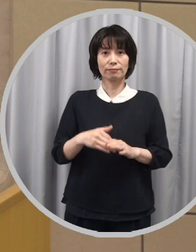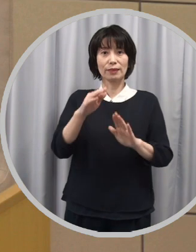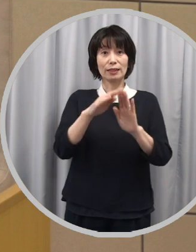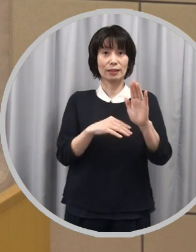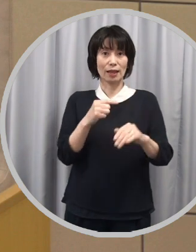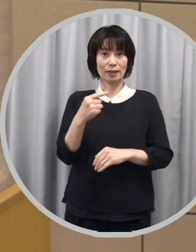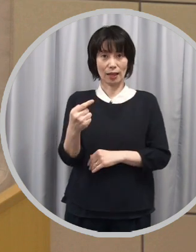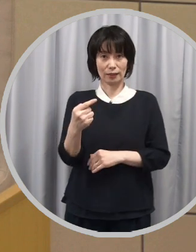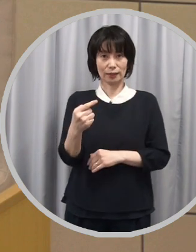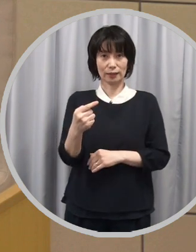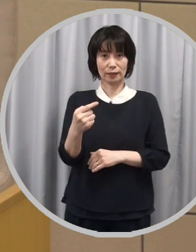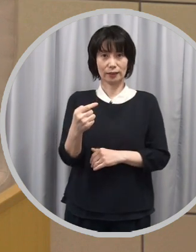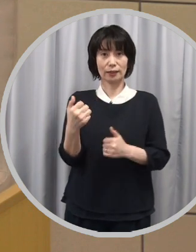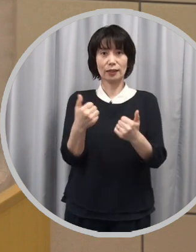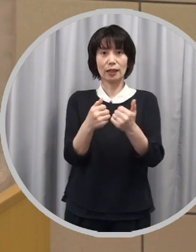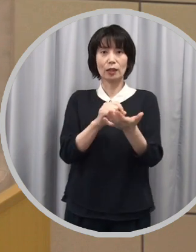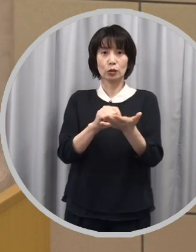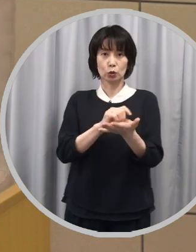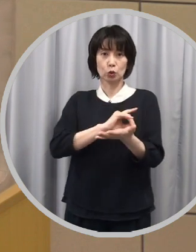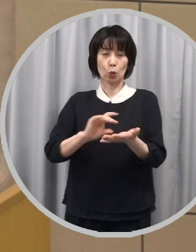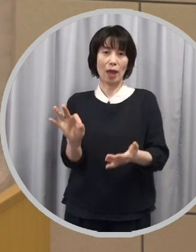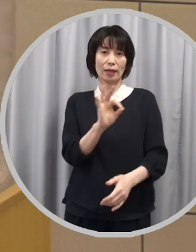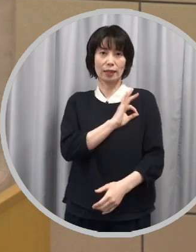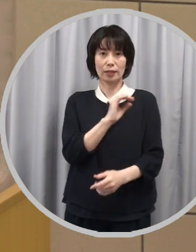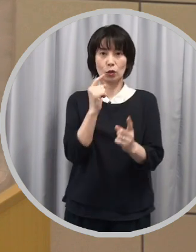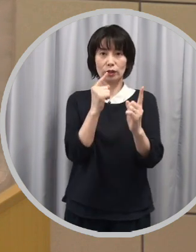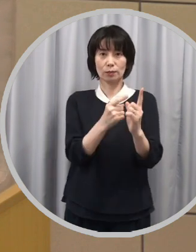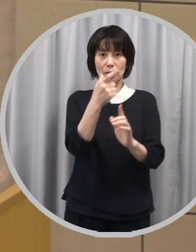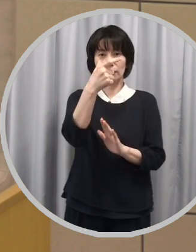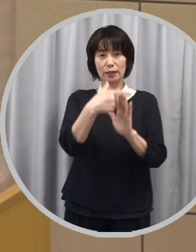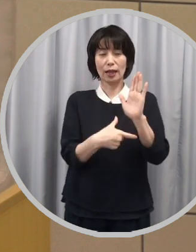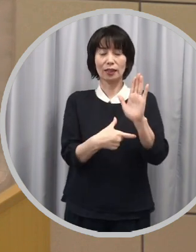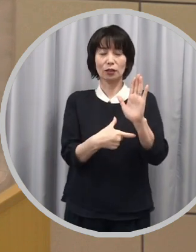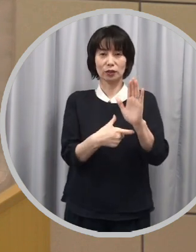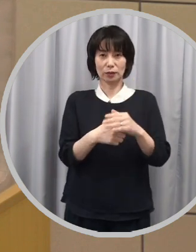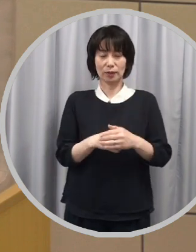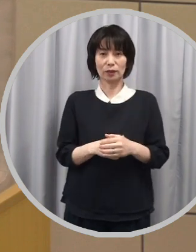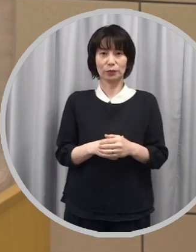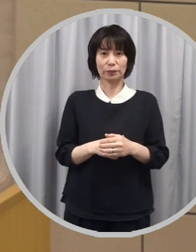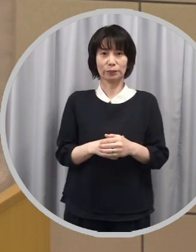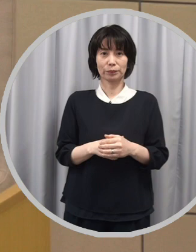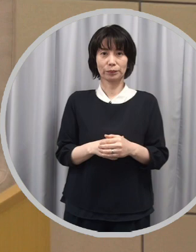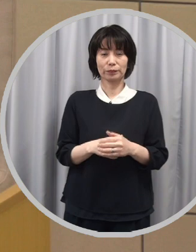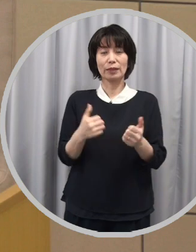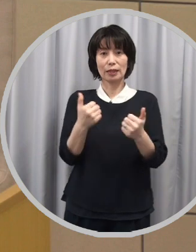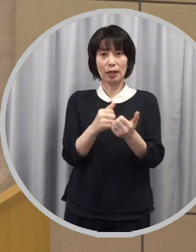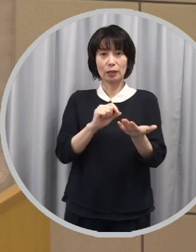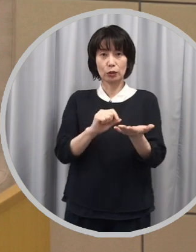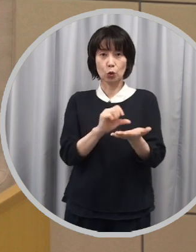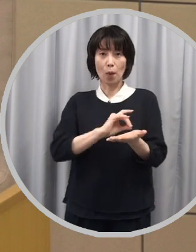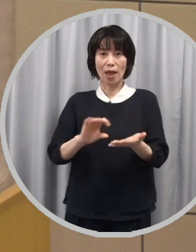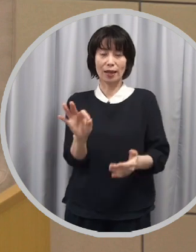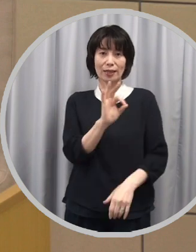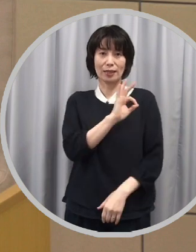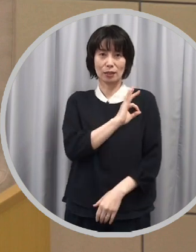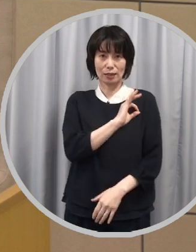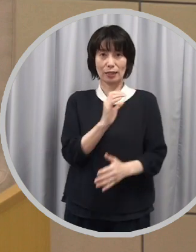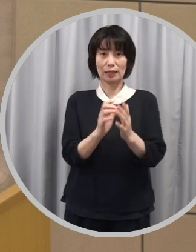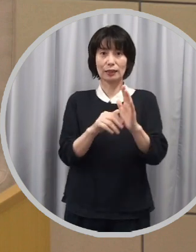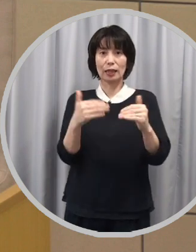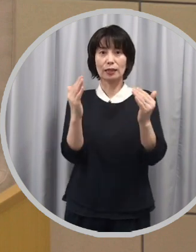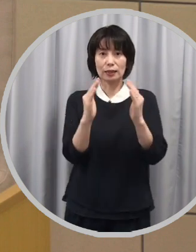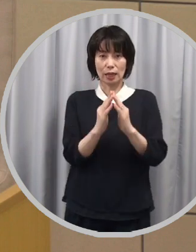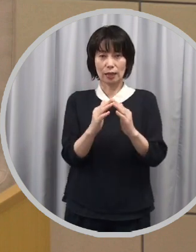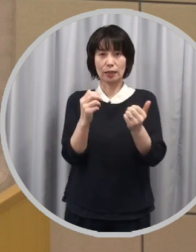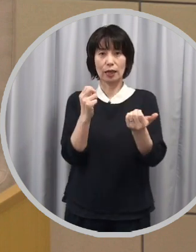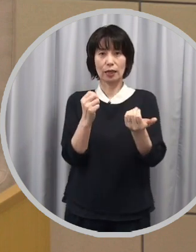日程第1、会議録署名議員の指名を議題といたします。会議録署名議員は石狩市議会